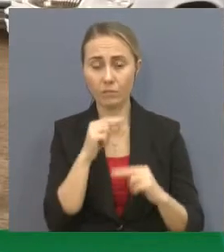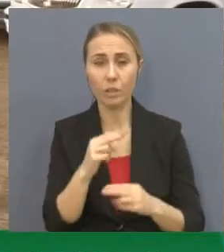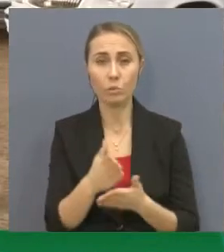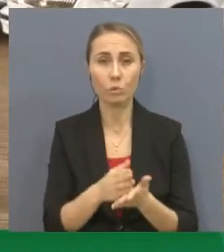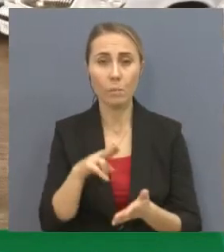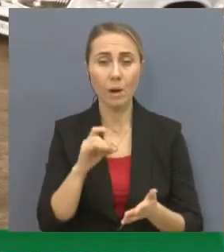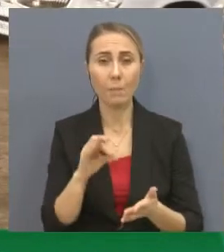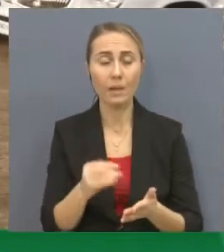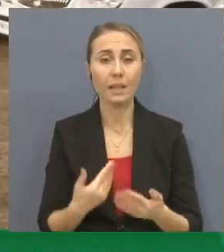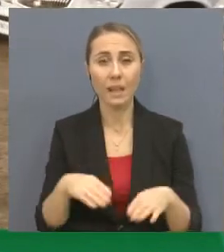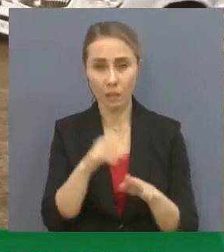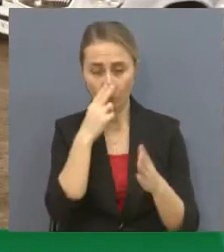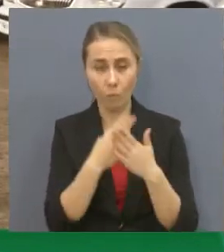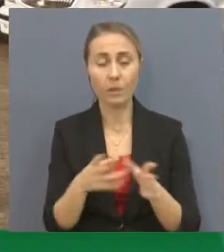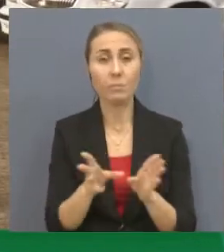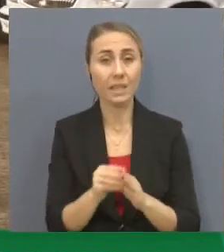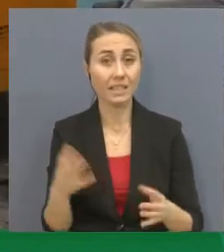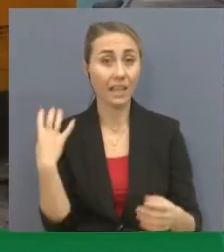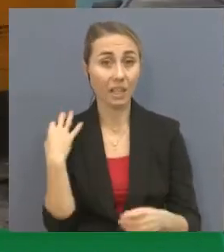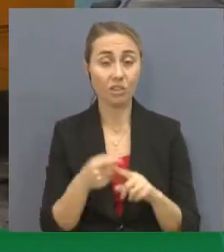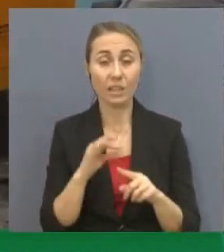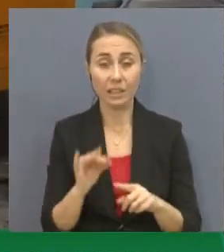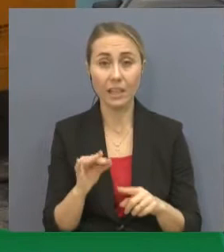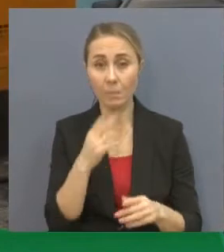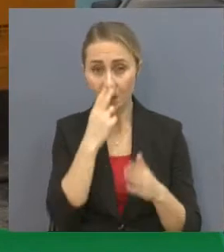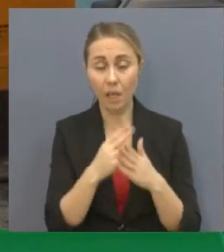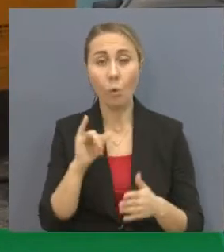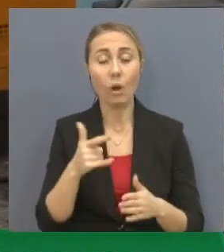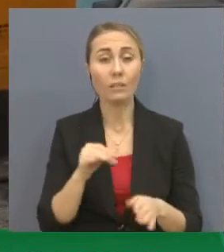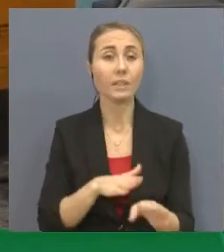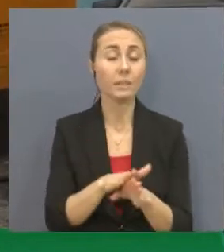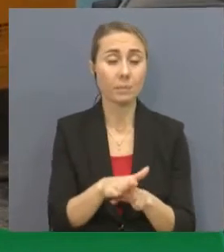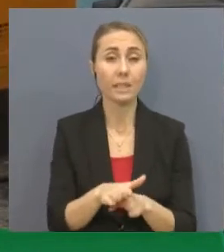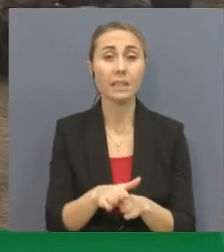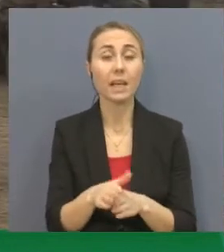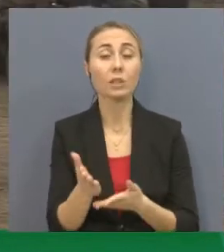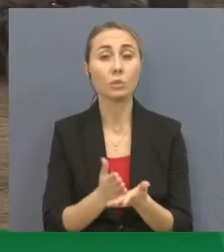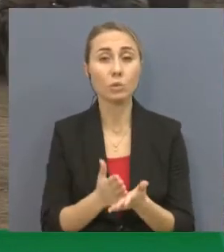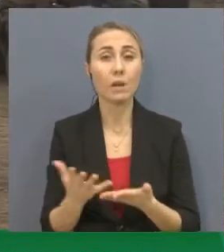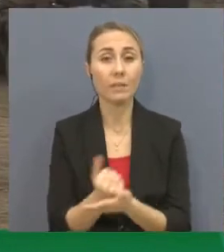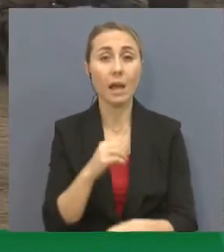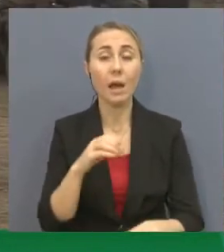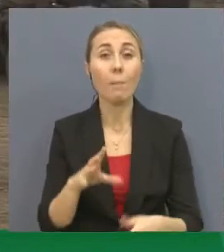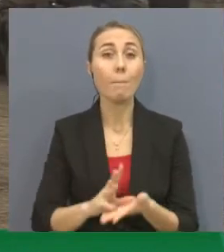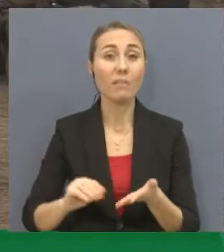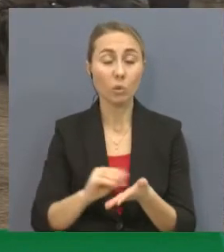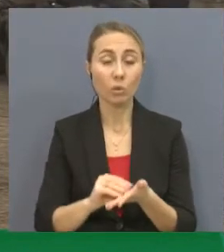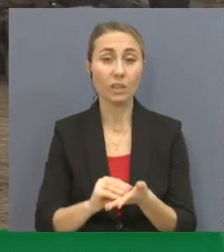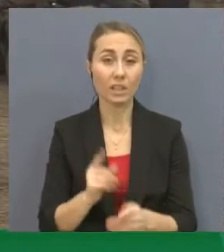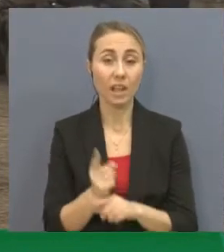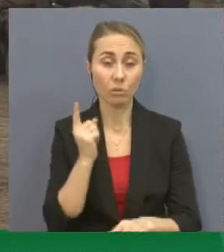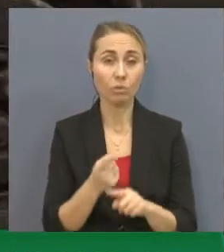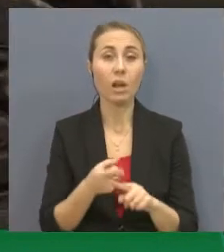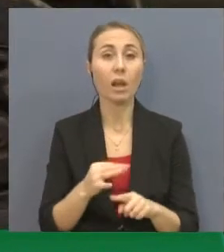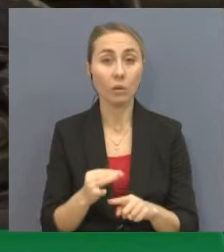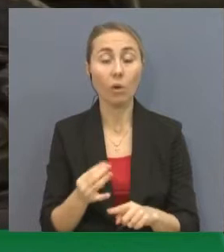таким образом совместно с начальниками объектов и представителями уголовно-исполнительной службы выявляются повторные нарушения конечно же уже